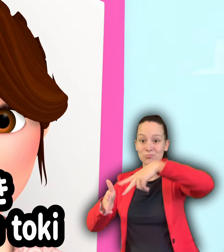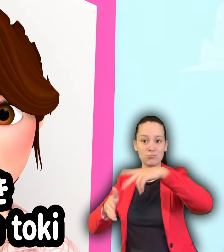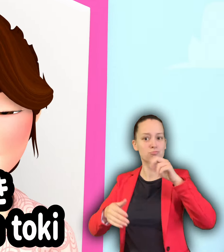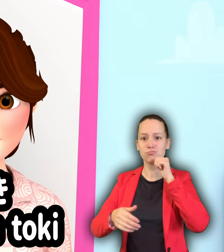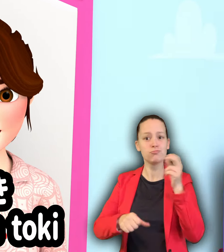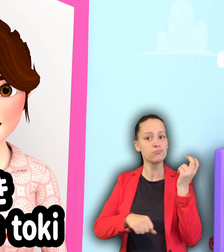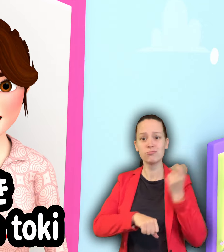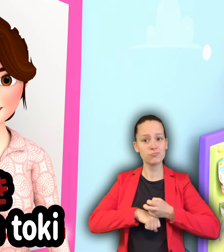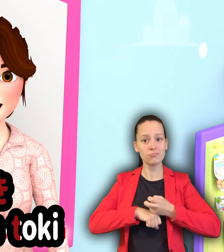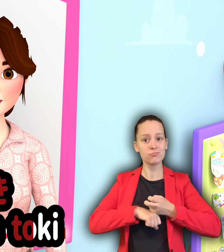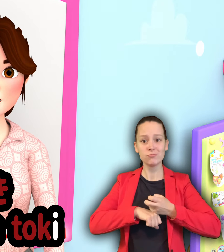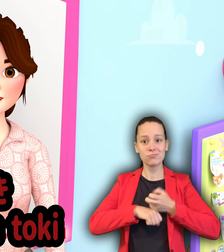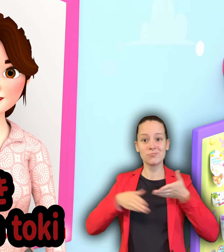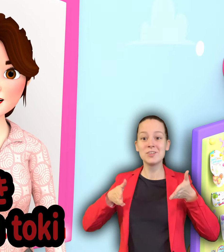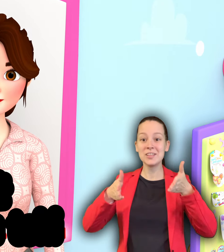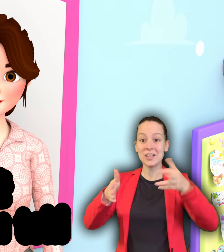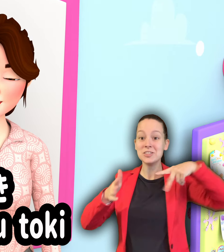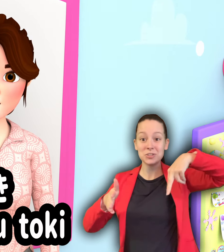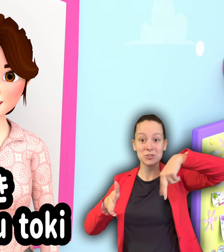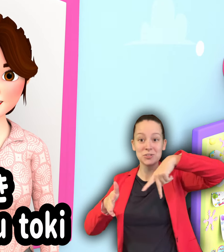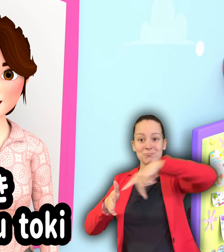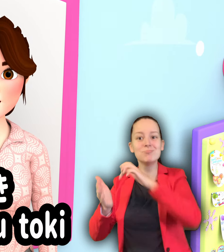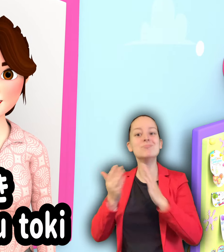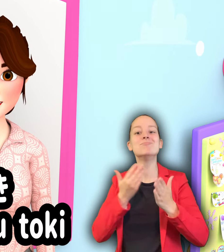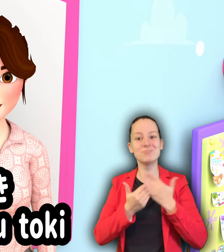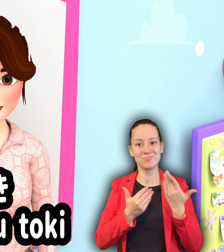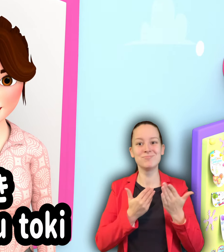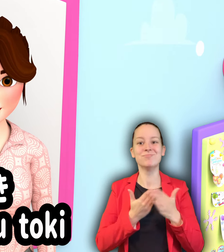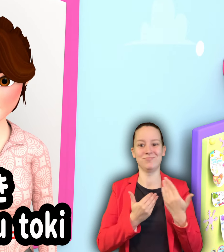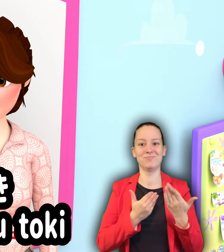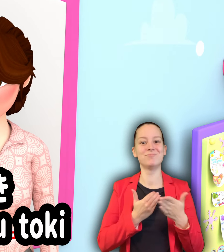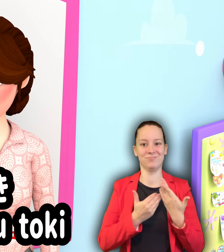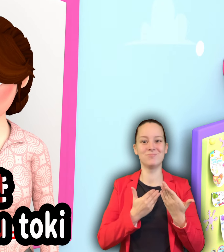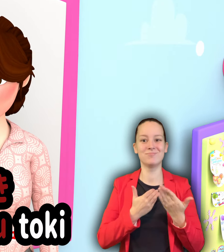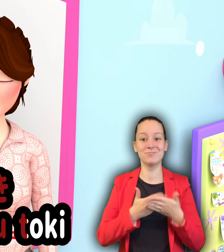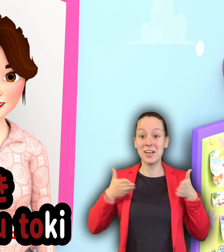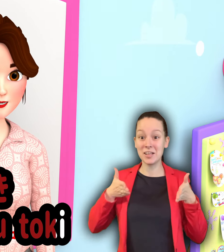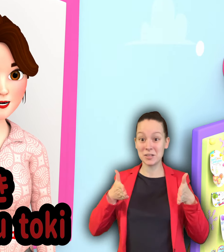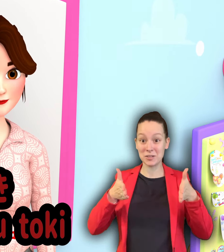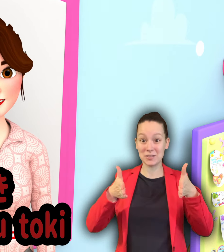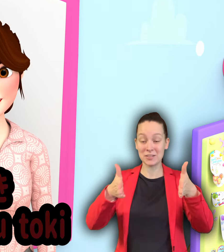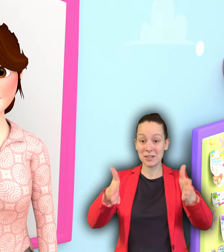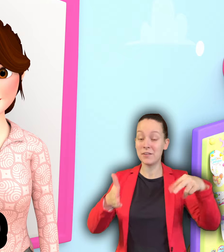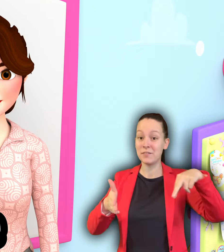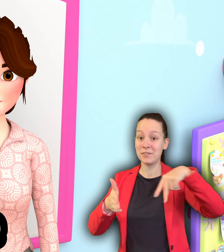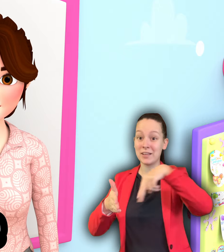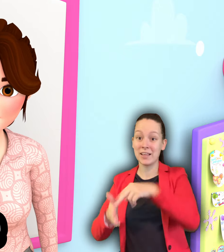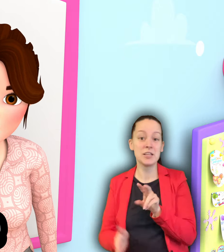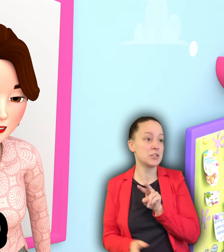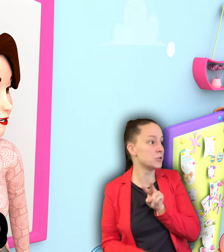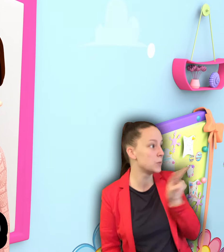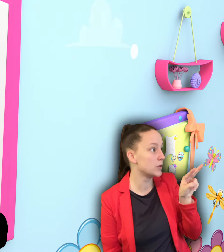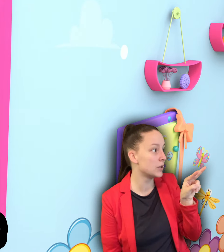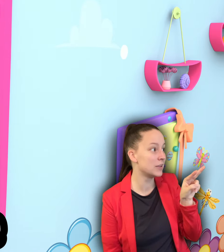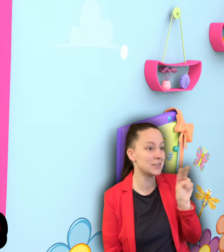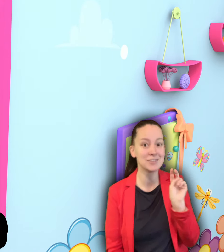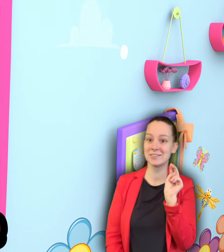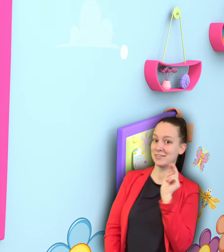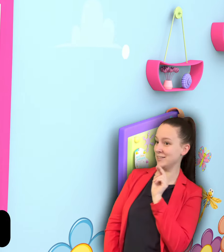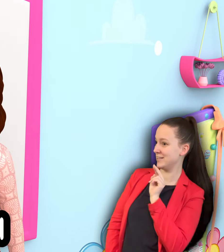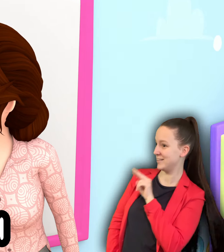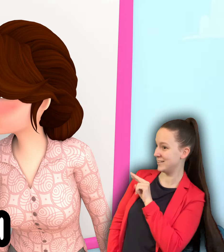道を渡る時道を渡る時左